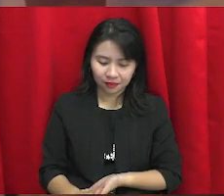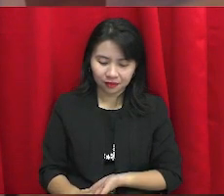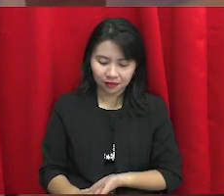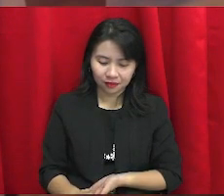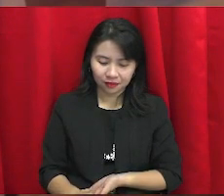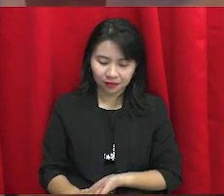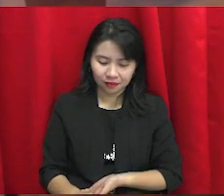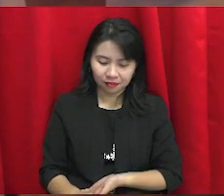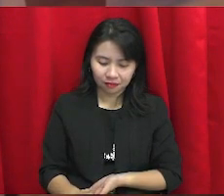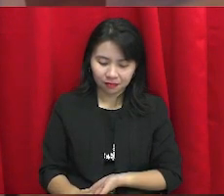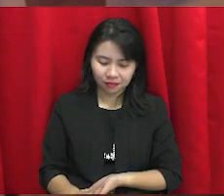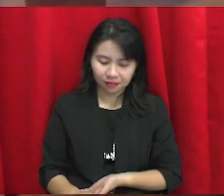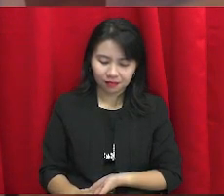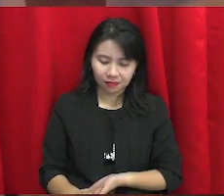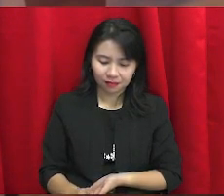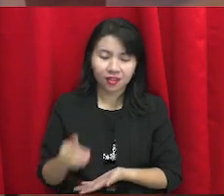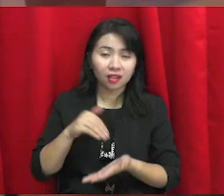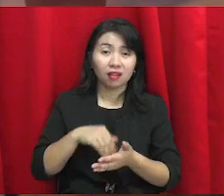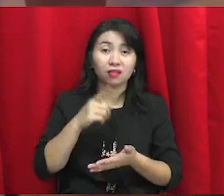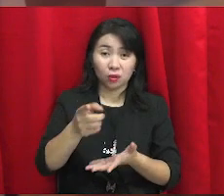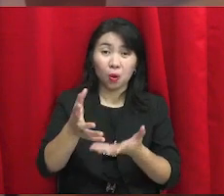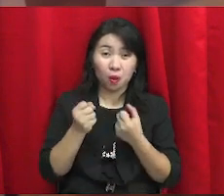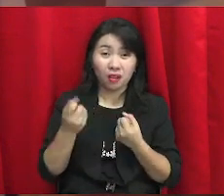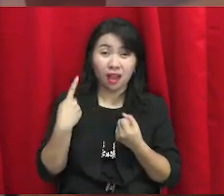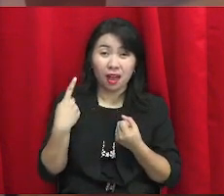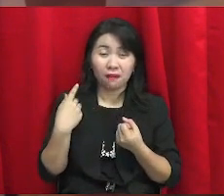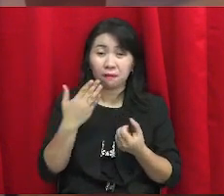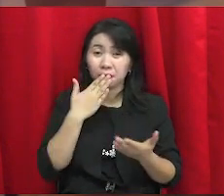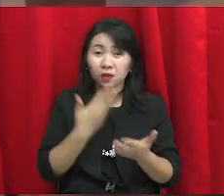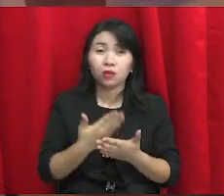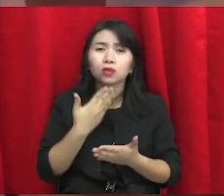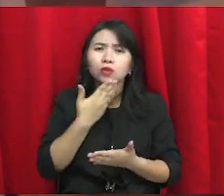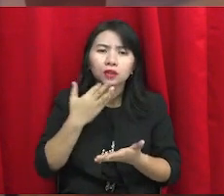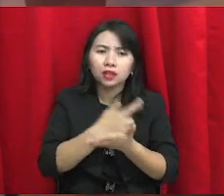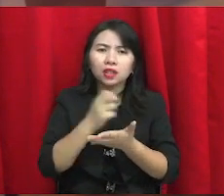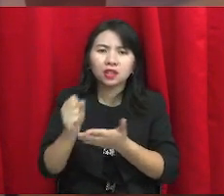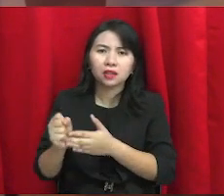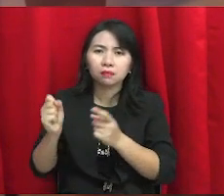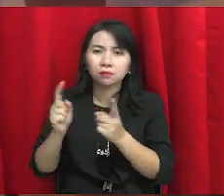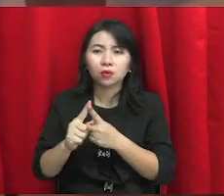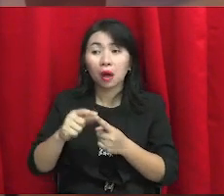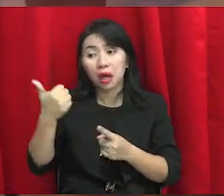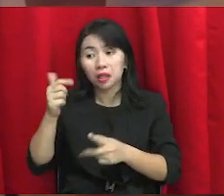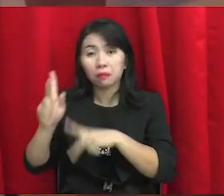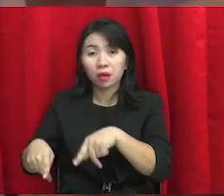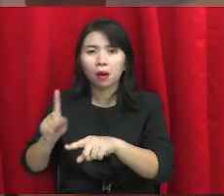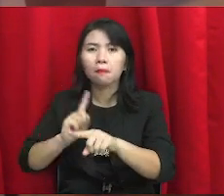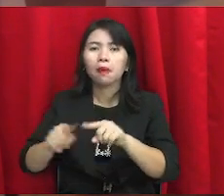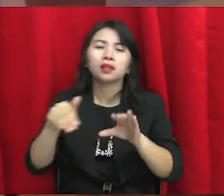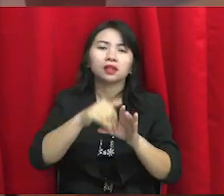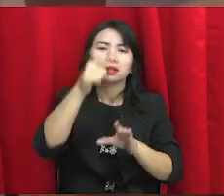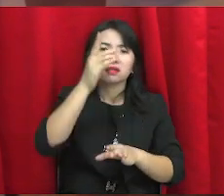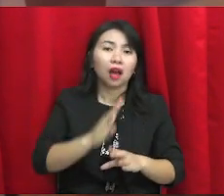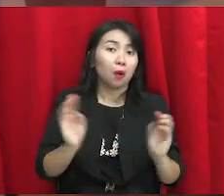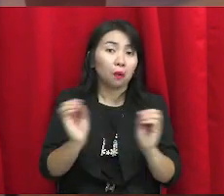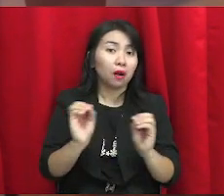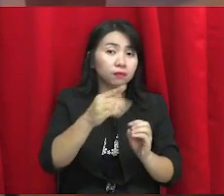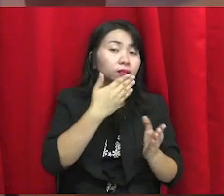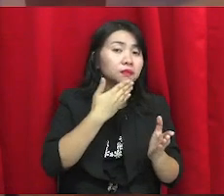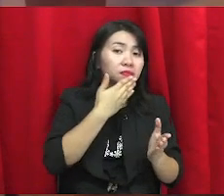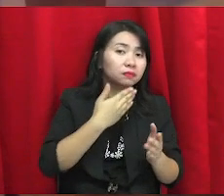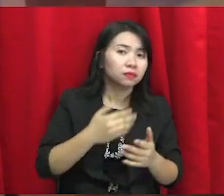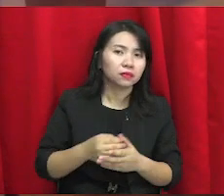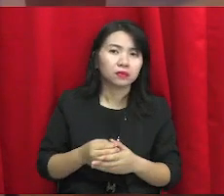Panginoon, hindi po mo pa nabibigay. Now, which is very true po, na gusto natin, meron tayong may katawagan